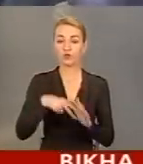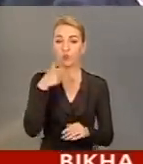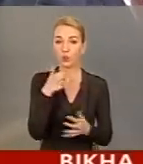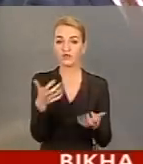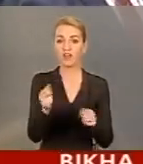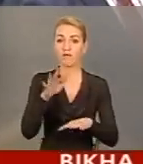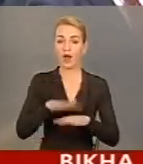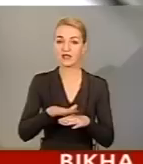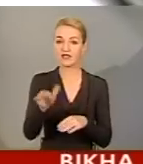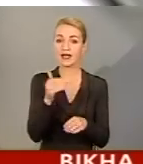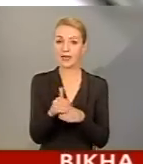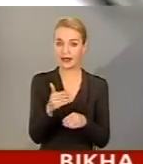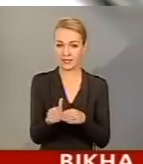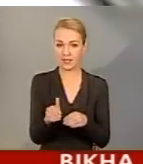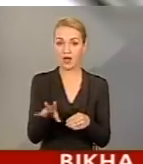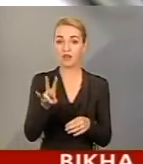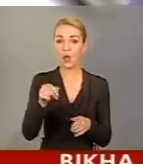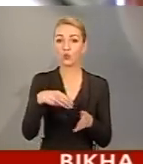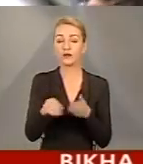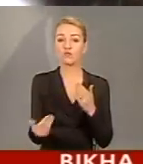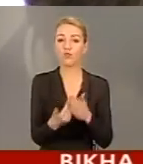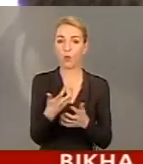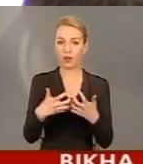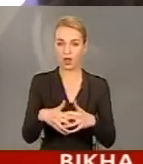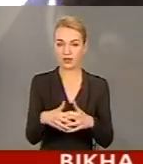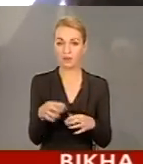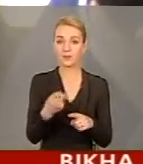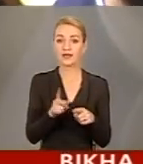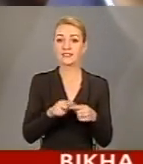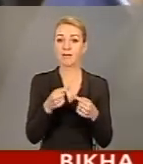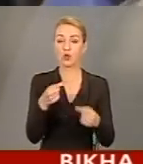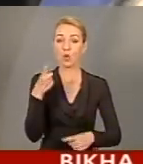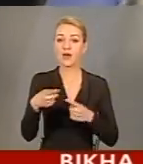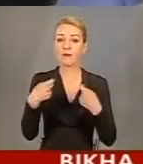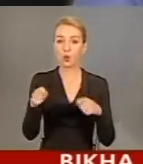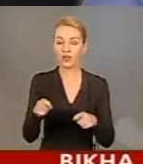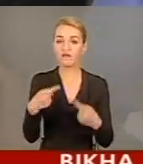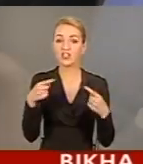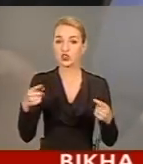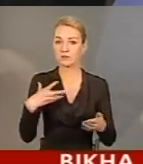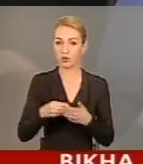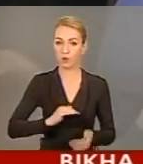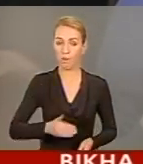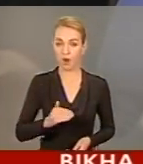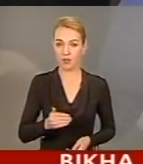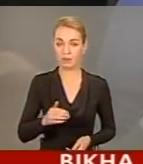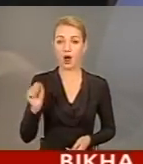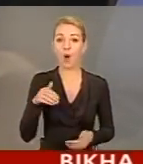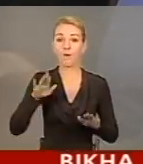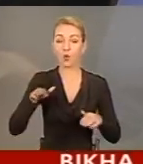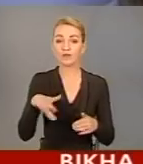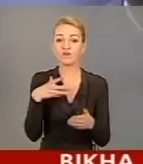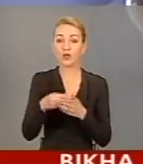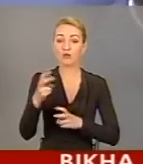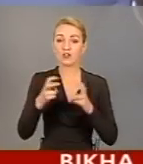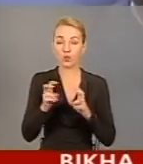взяв банківський кредит на купівлю нового обладнання. Це майно він перепродав іншим своїм компаніям, а потім здав в оренду